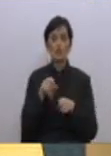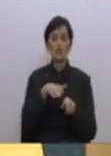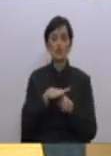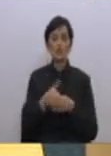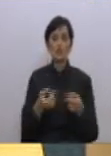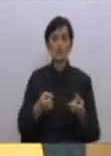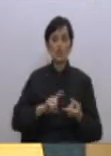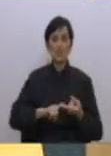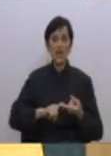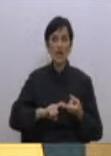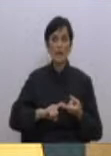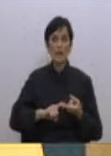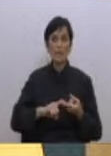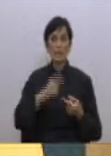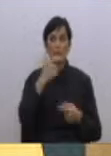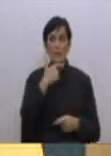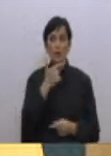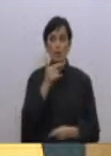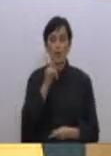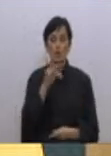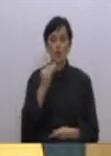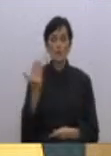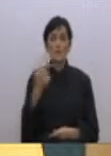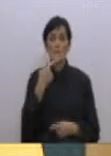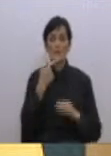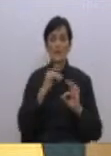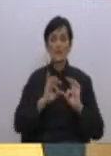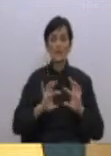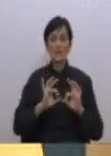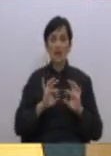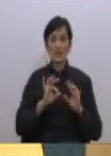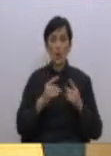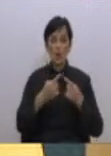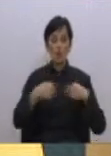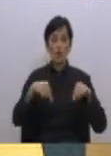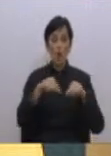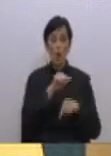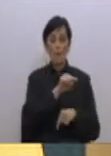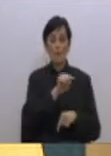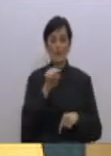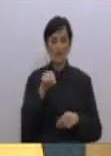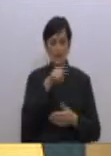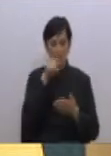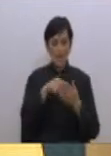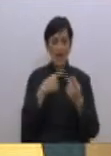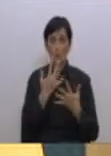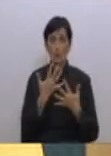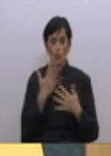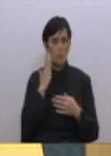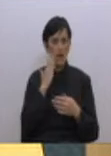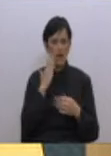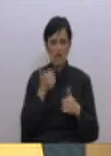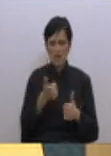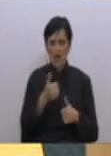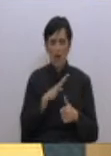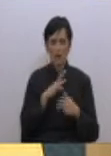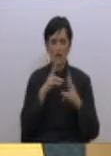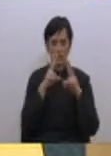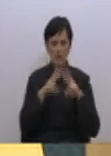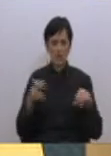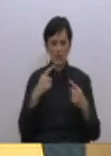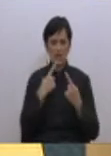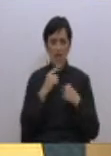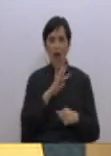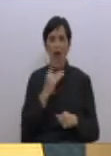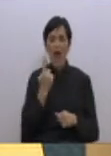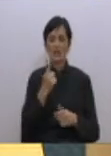შესახებ. ბატონმა გიორგიმ ბრძანა, რომ კომიტეტებზე საკითხი განხილულიყო, ყოფილა განხილული, რომ არც